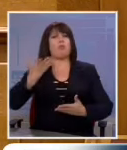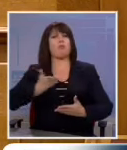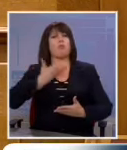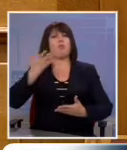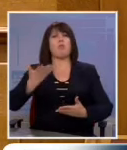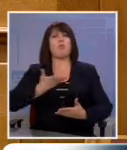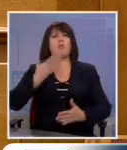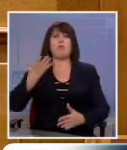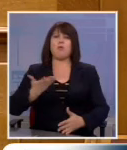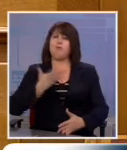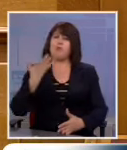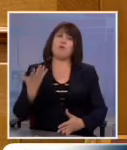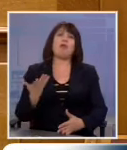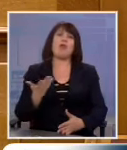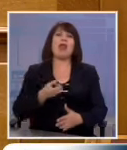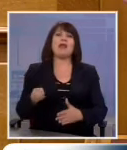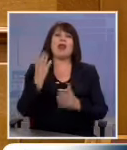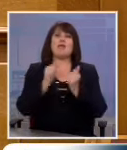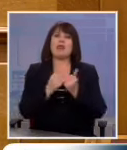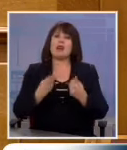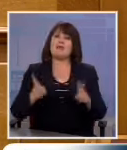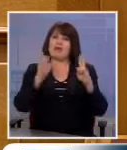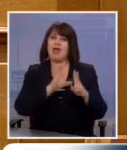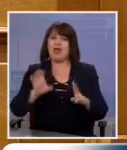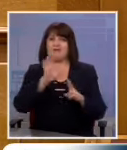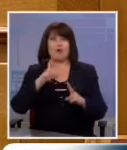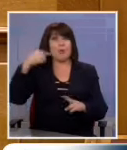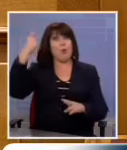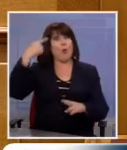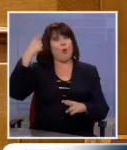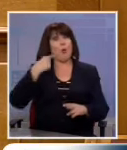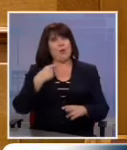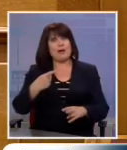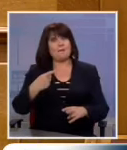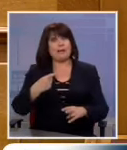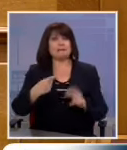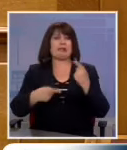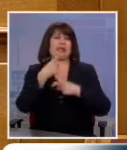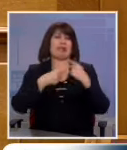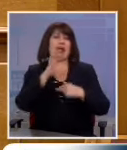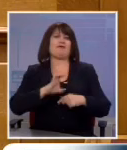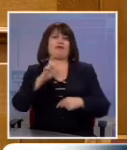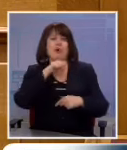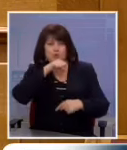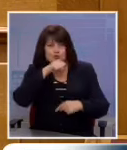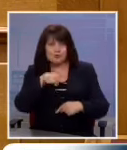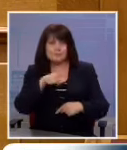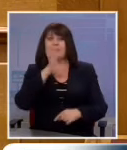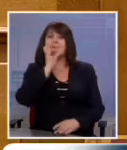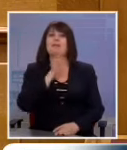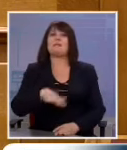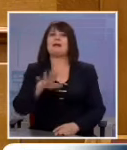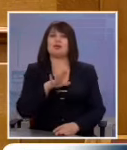της αντινεοφιλελεύθερης Ευρώπης και της άλλης Ευρώπης που οραματίζονται και του δίθεν ευρωπαϊσμού, στην